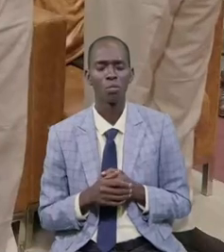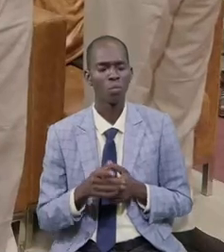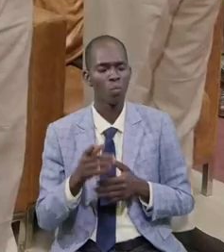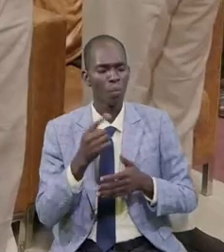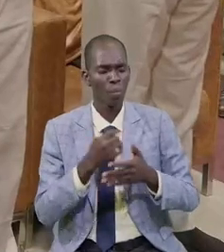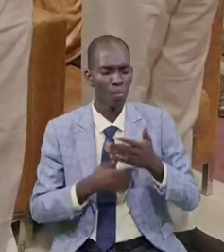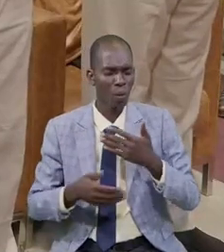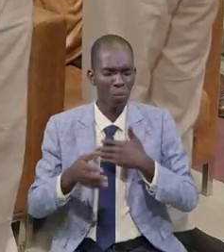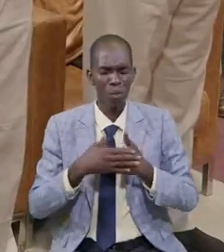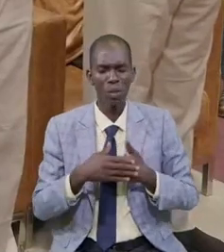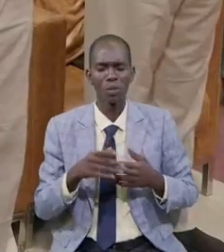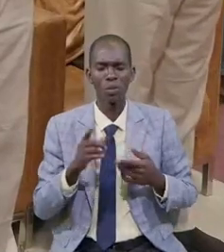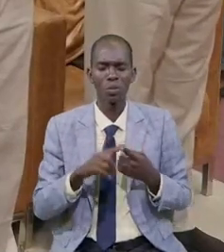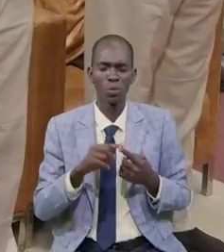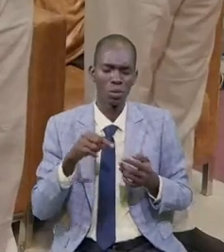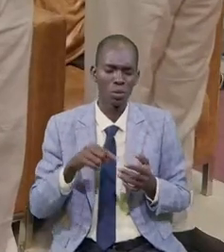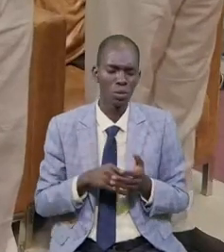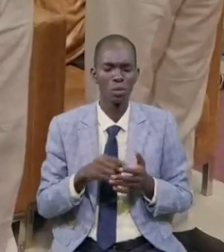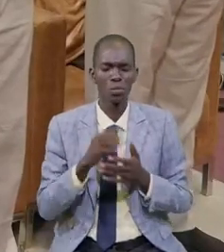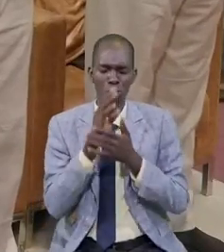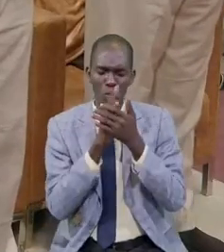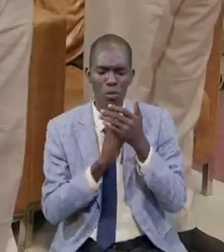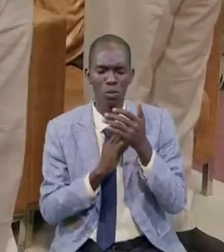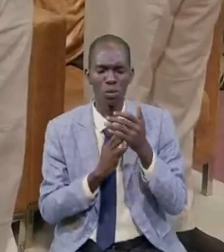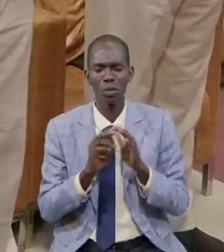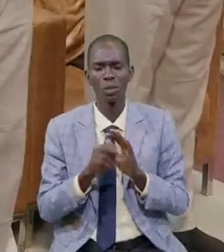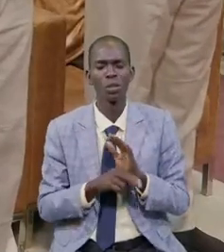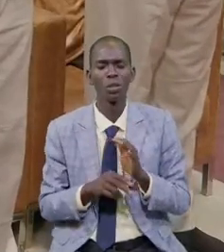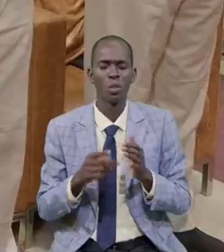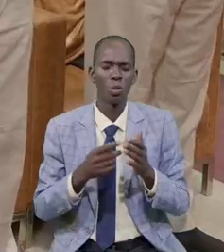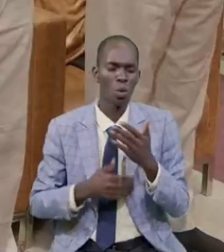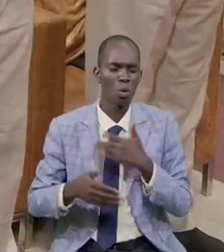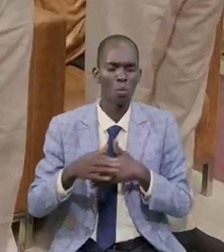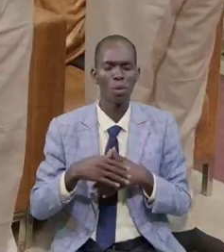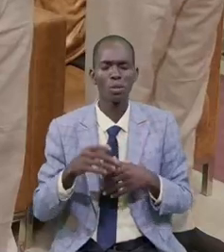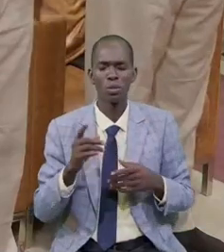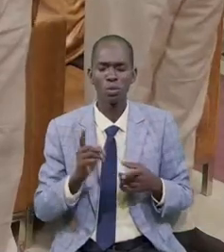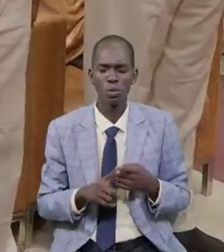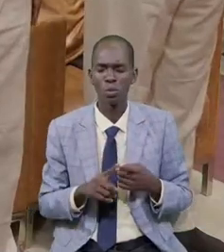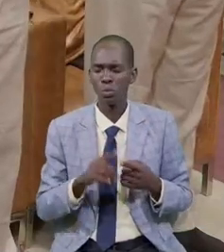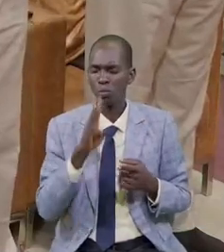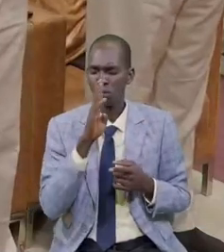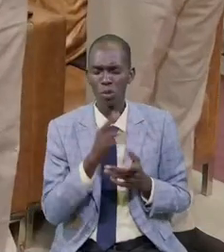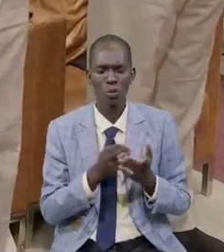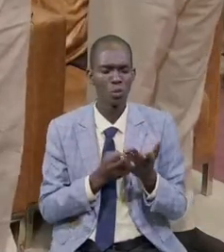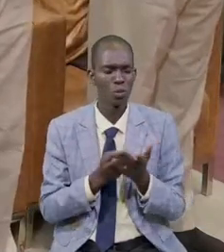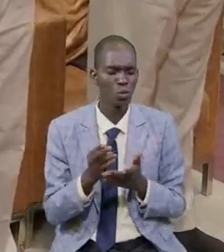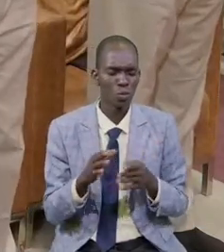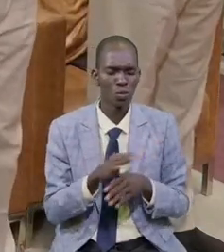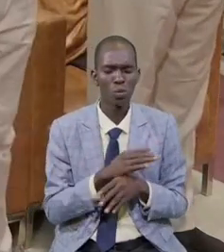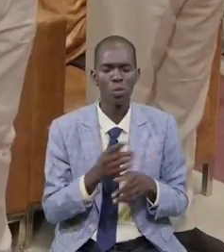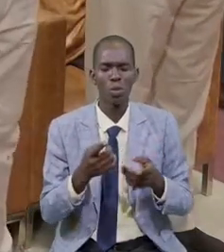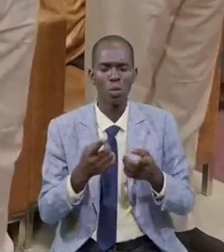Revenez à la sobriété, à la sobriété. Revenez à la sincérité.